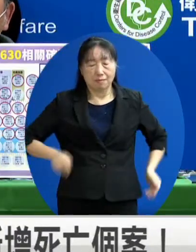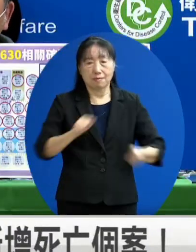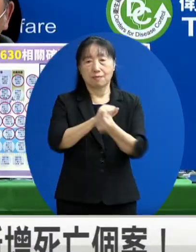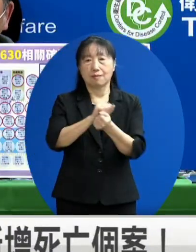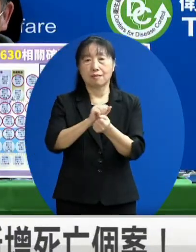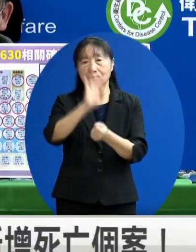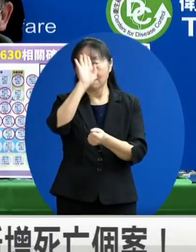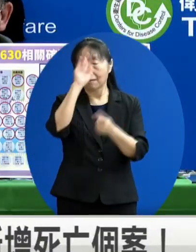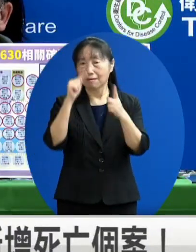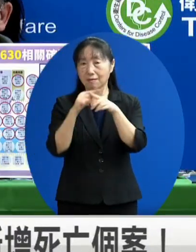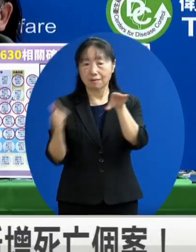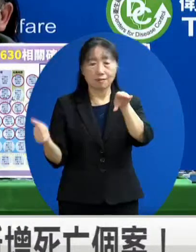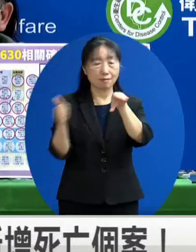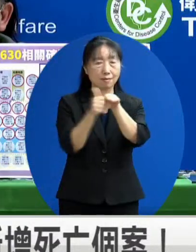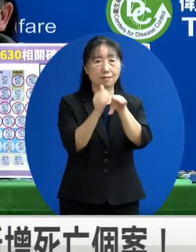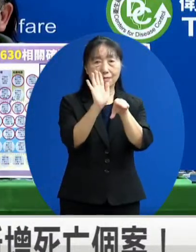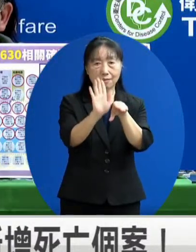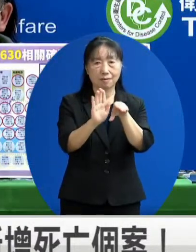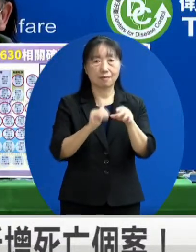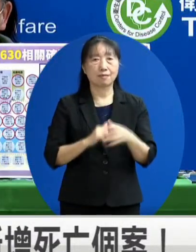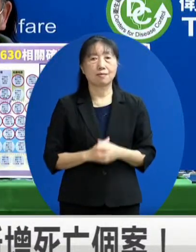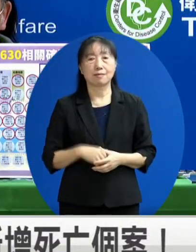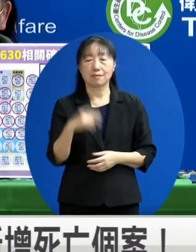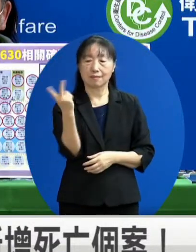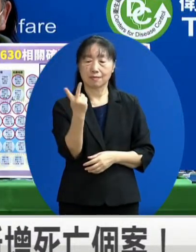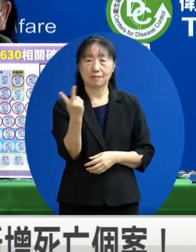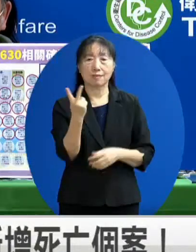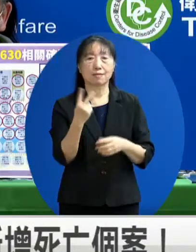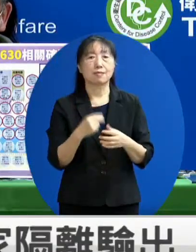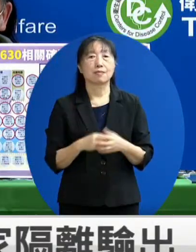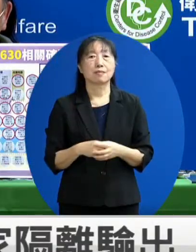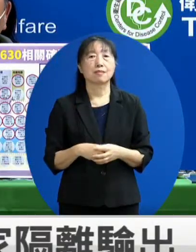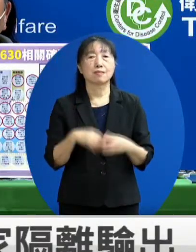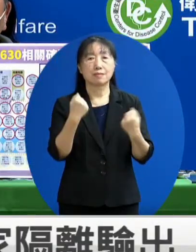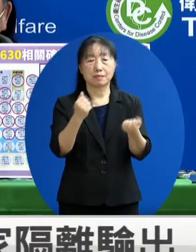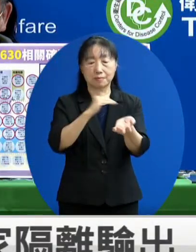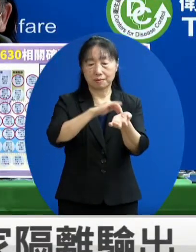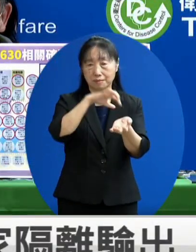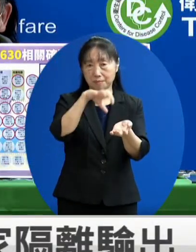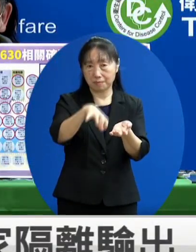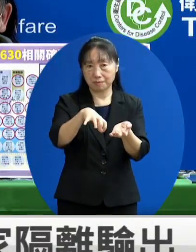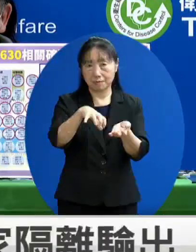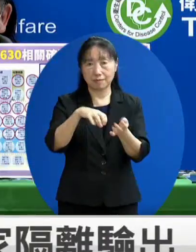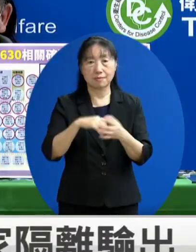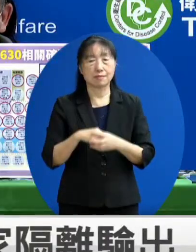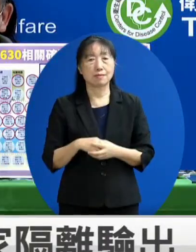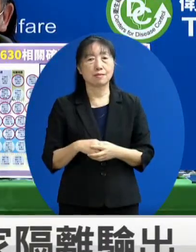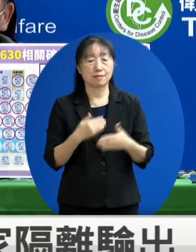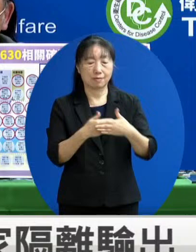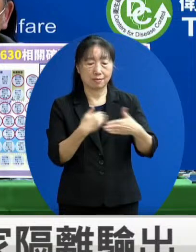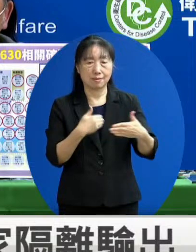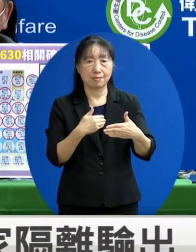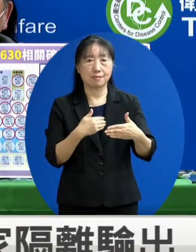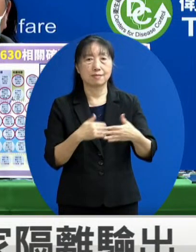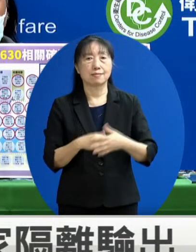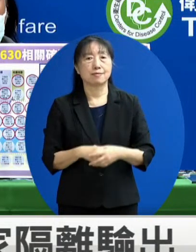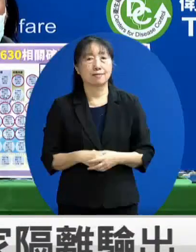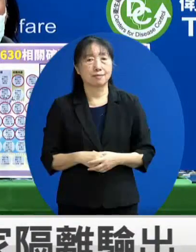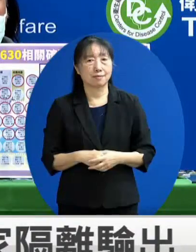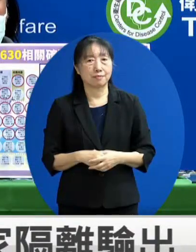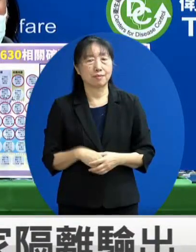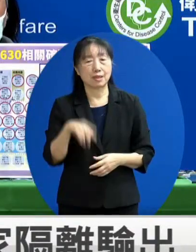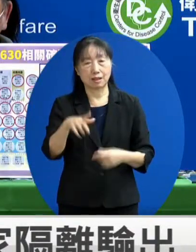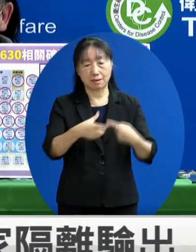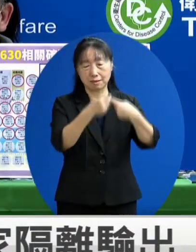人，他有载送他们。那这两位呢，当然就是在医院里面隔离的，那也是